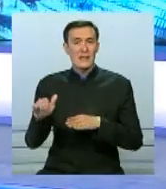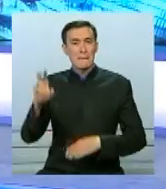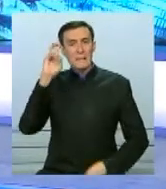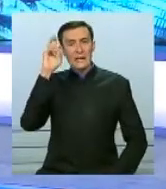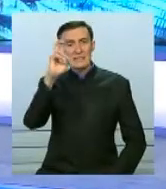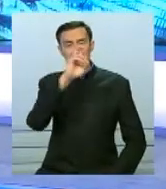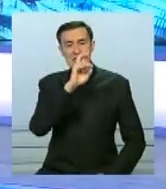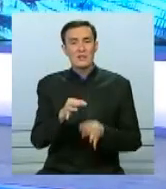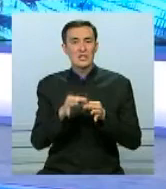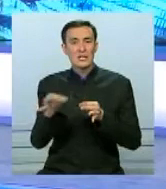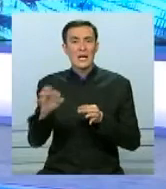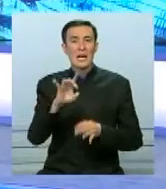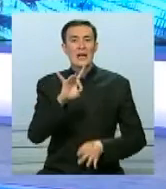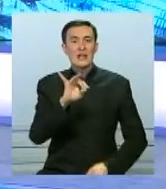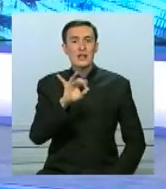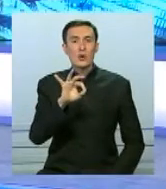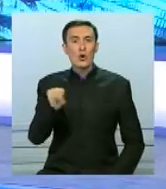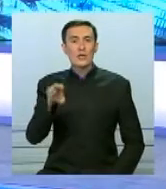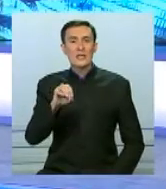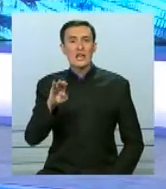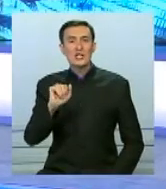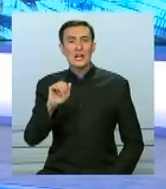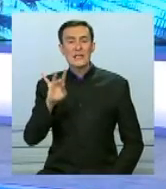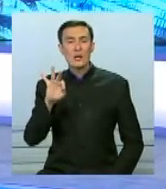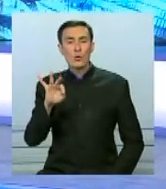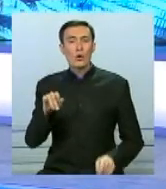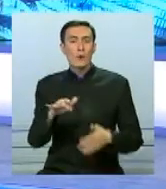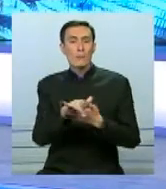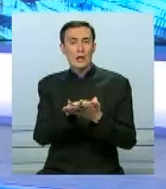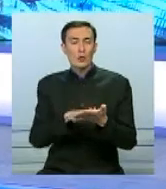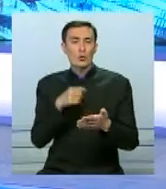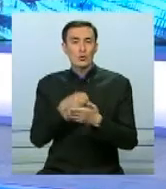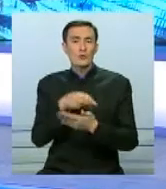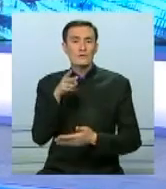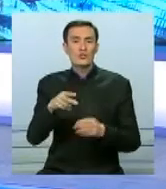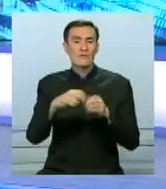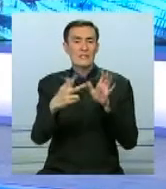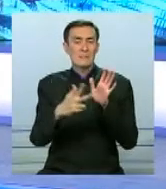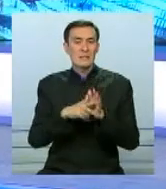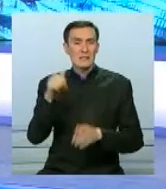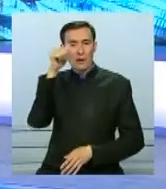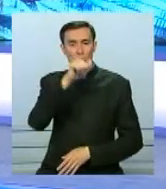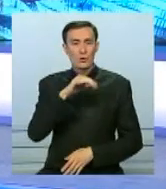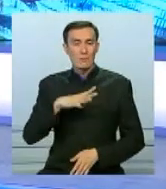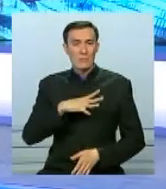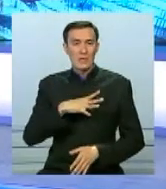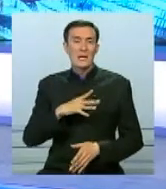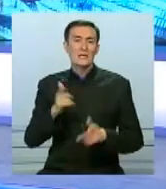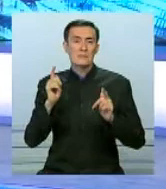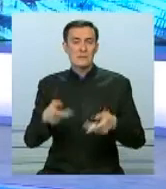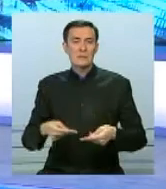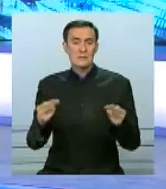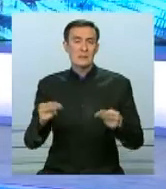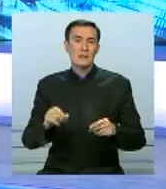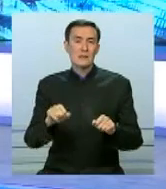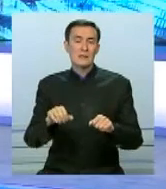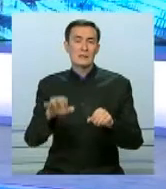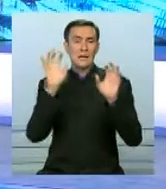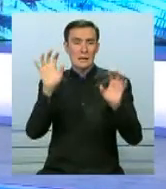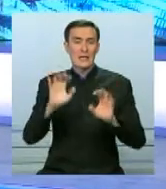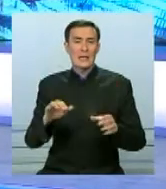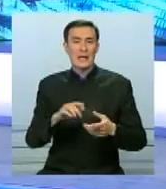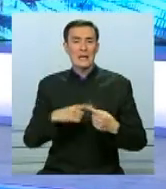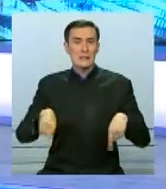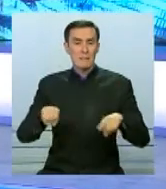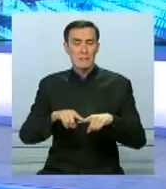штата Рио-де-Жанейро продлен до конца 2018 года. Соответствующий документ большинством голосов поддержала местная законодательная ассамблея.